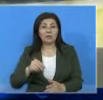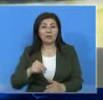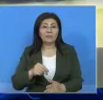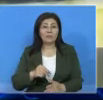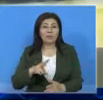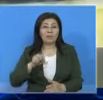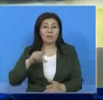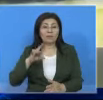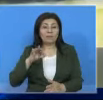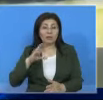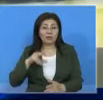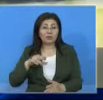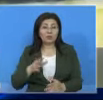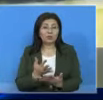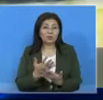лабрадор тұқымдары бойынша